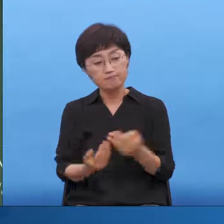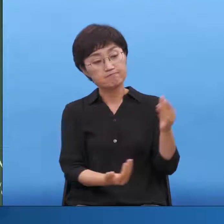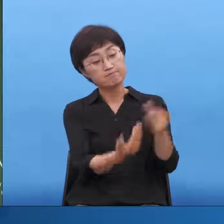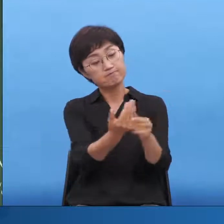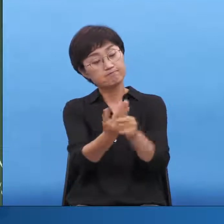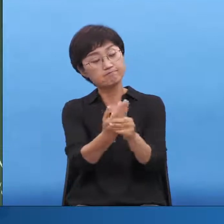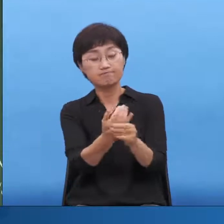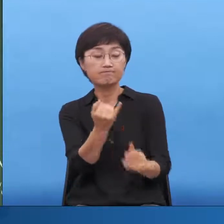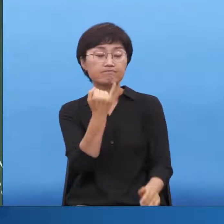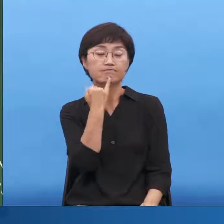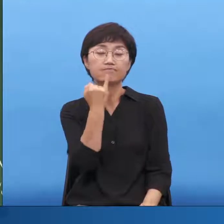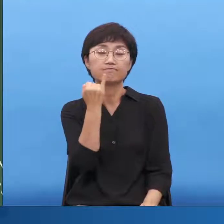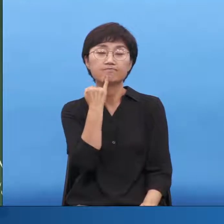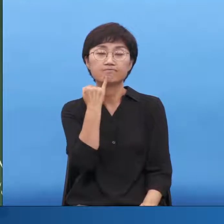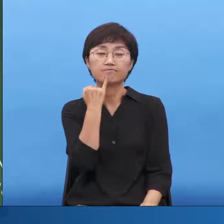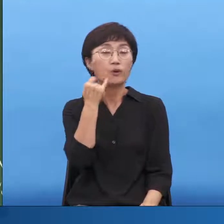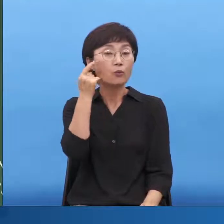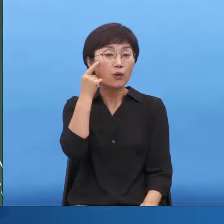됩니다.